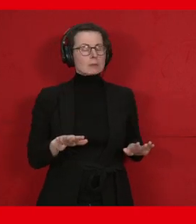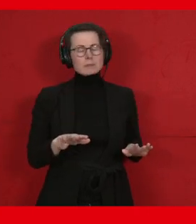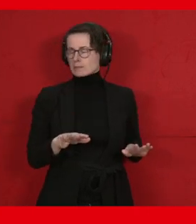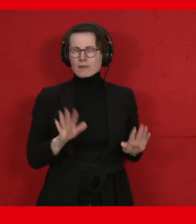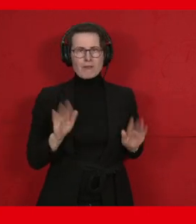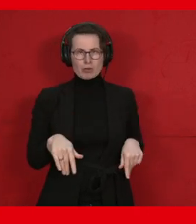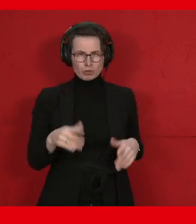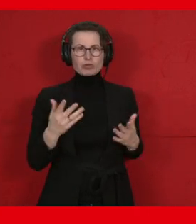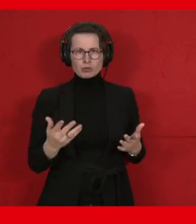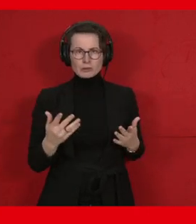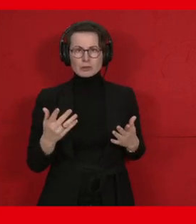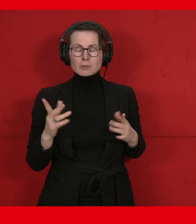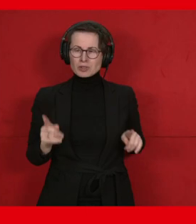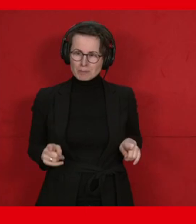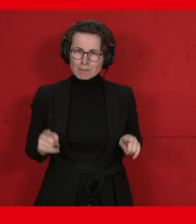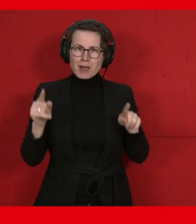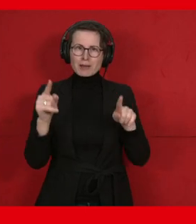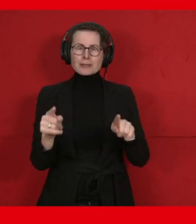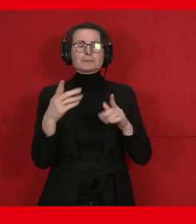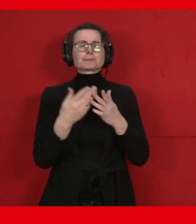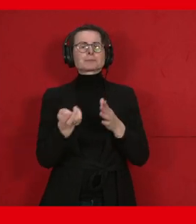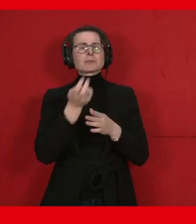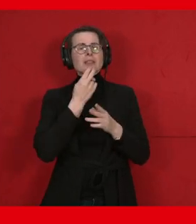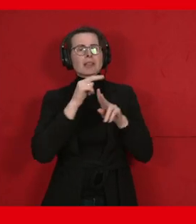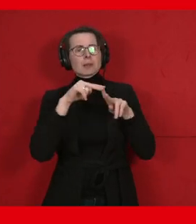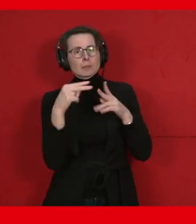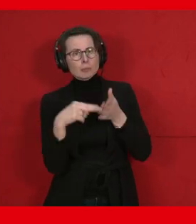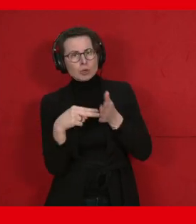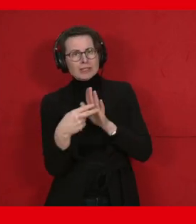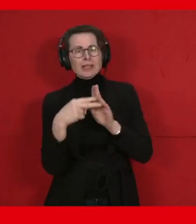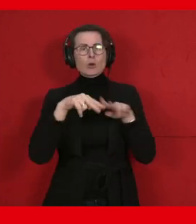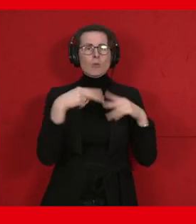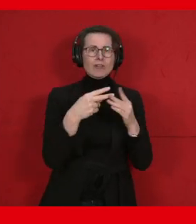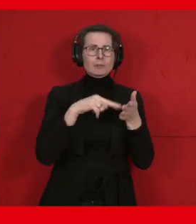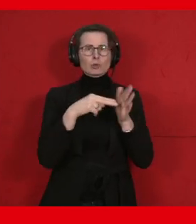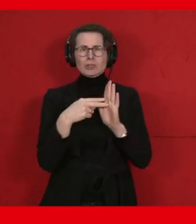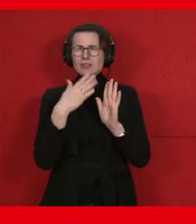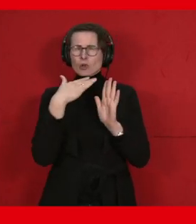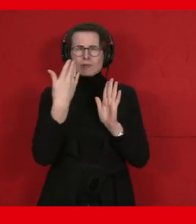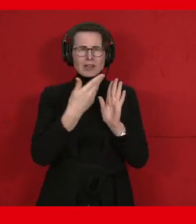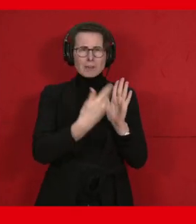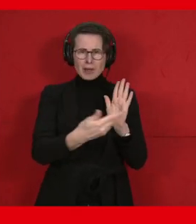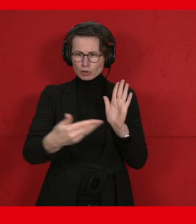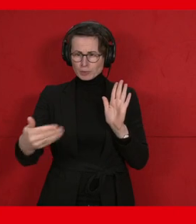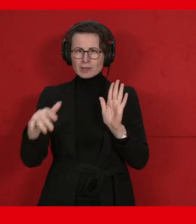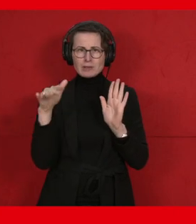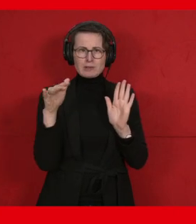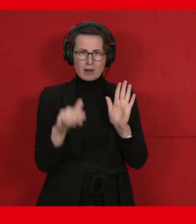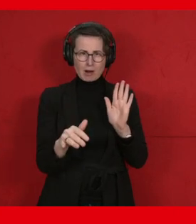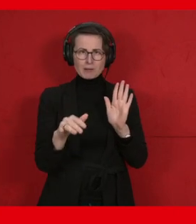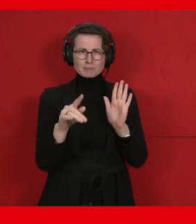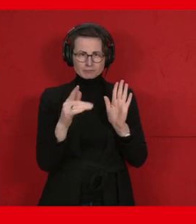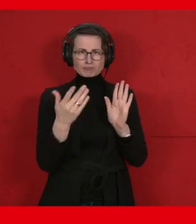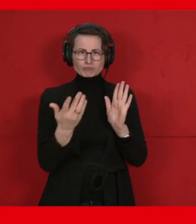es gibt in der Energiepolitik, in der Umweltpolitik so viele Beispiele, die einleuchten, die aber in Wahrheit nichts